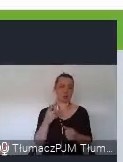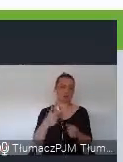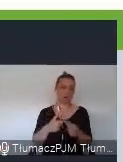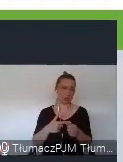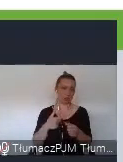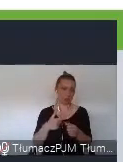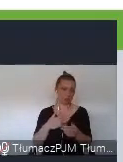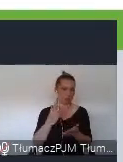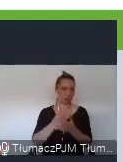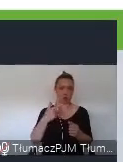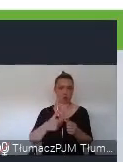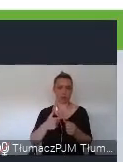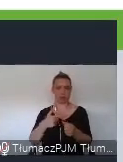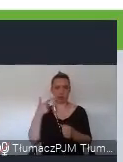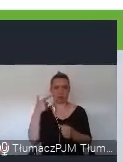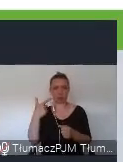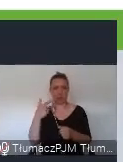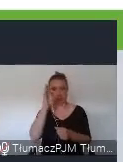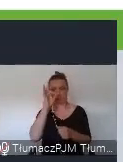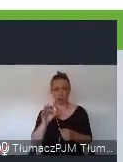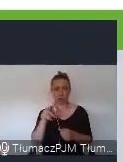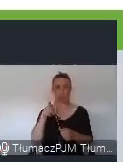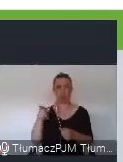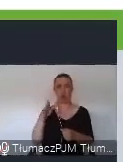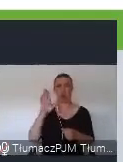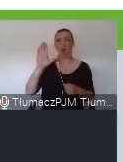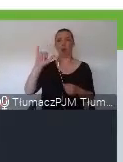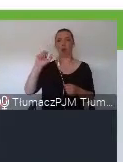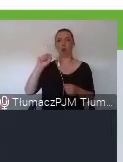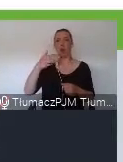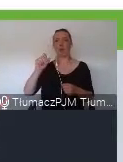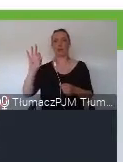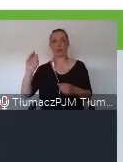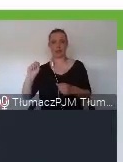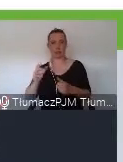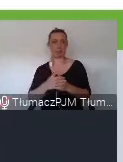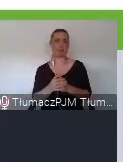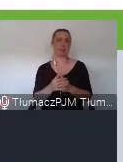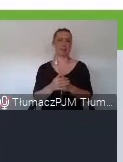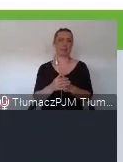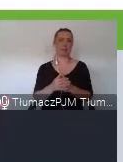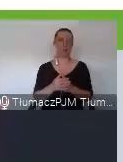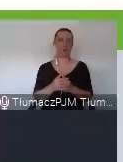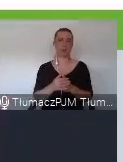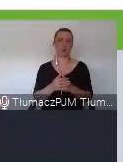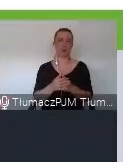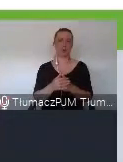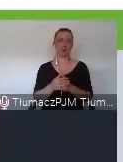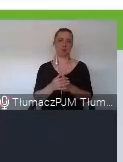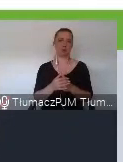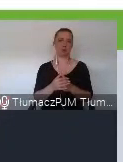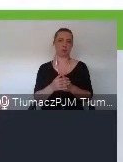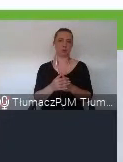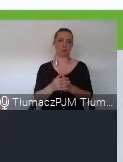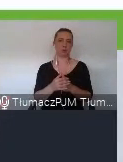22%, co jest dosyć optymistyczne, no ale w każdym razie patrząc z punktu widzenia zeroemisyjności, to te pozostałe fragmenty tortów muszą się niestety